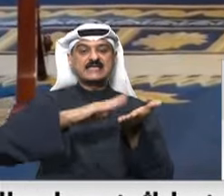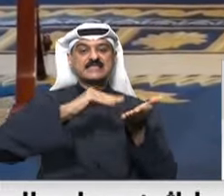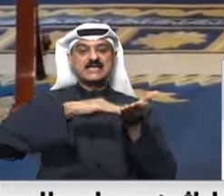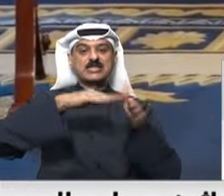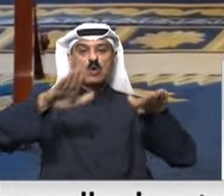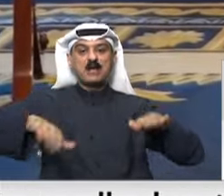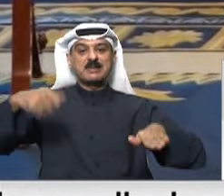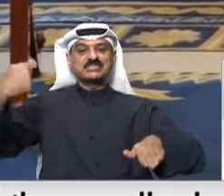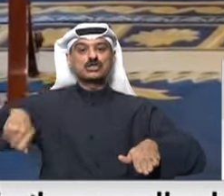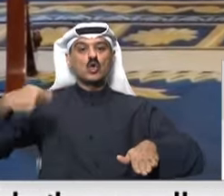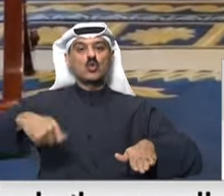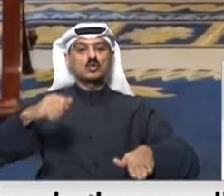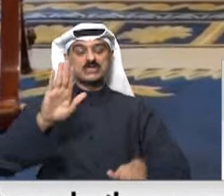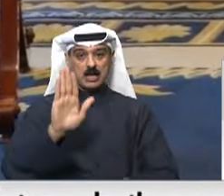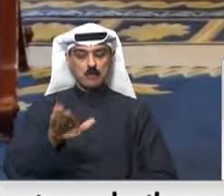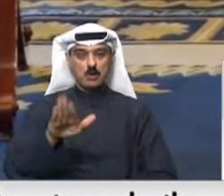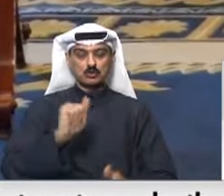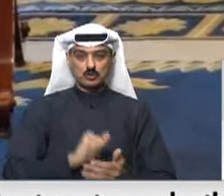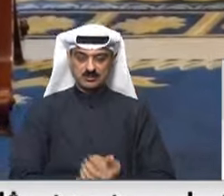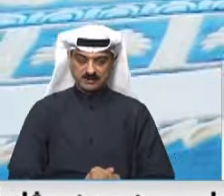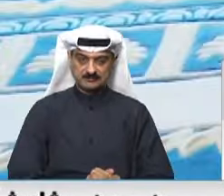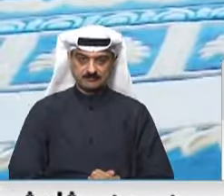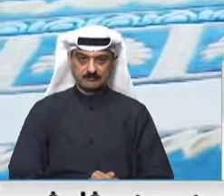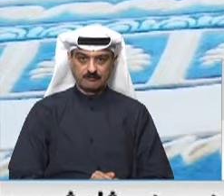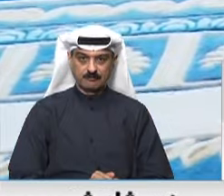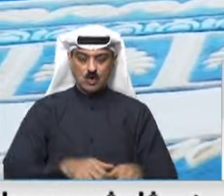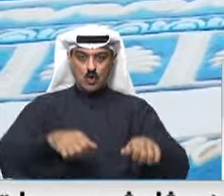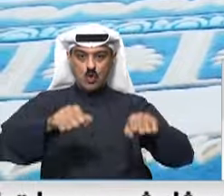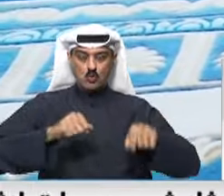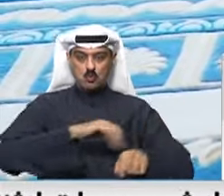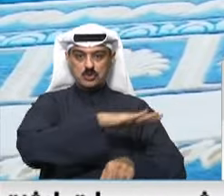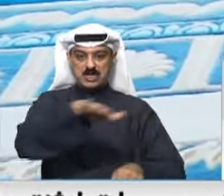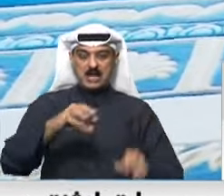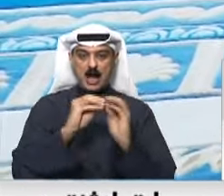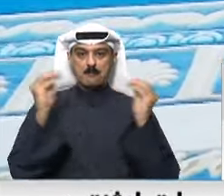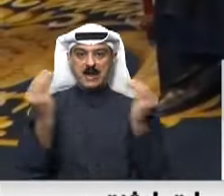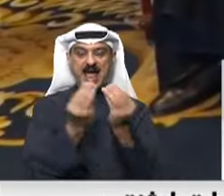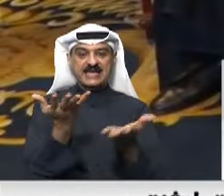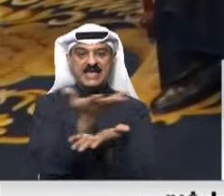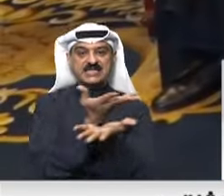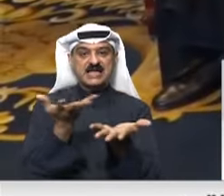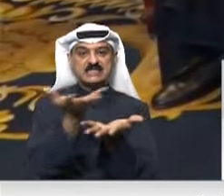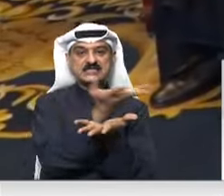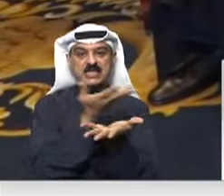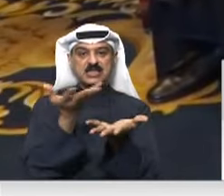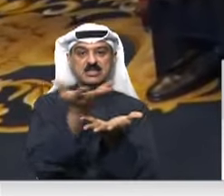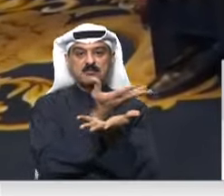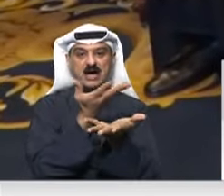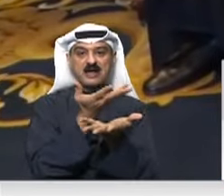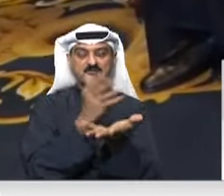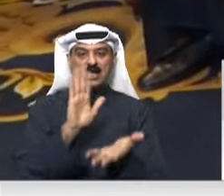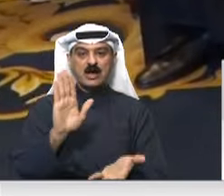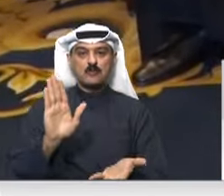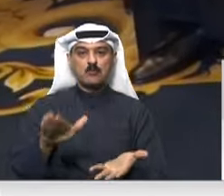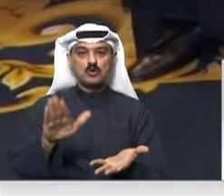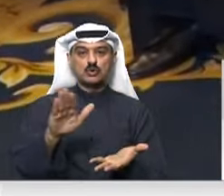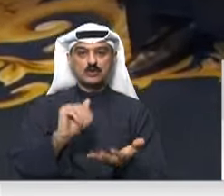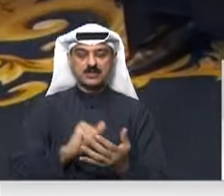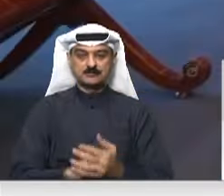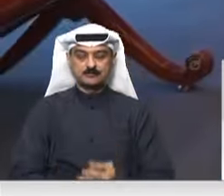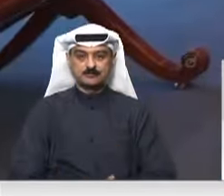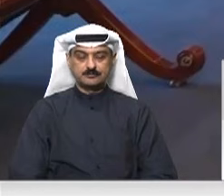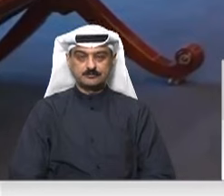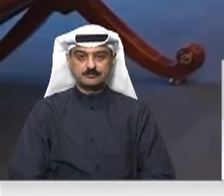الوزراء عبد العزيز دخيل الدخيل ومعالي مدير عام هيئة تشجيع الاستثمار المباشر الشيخ الدكتور مشعل